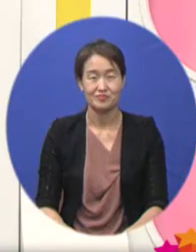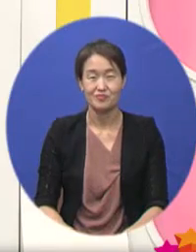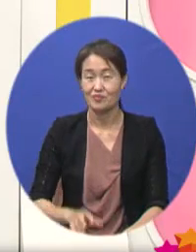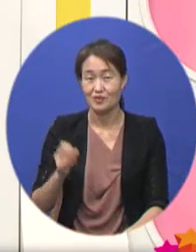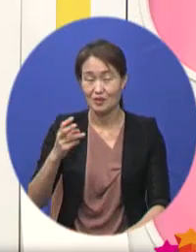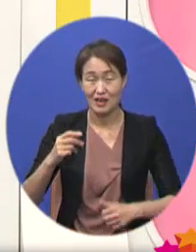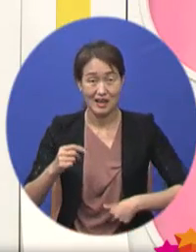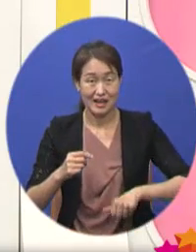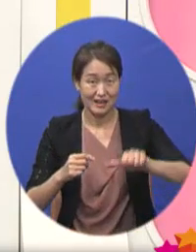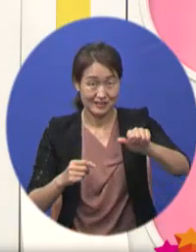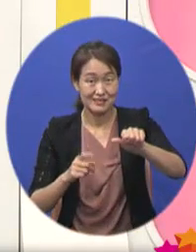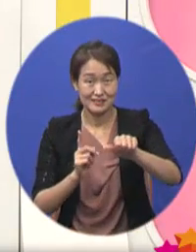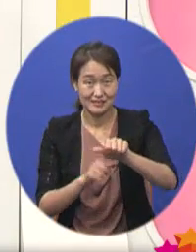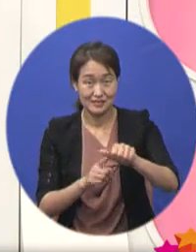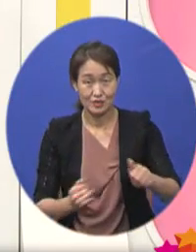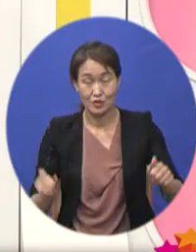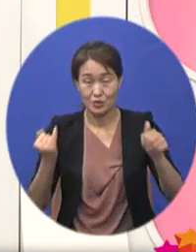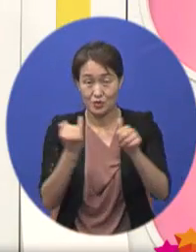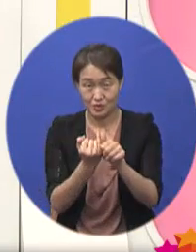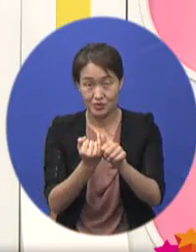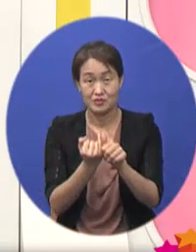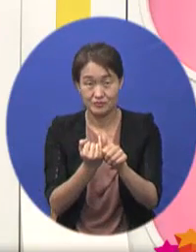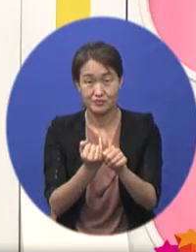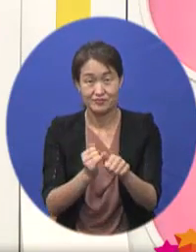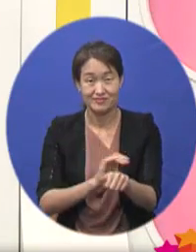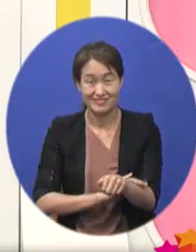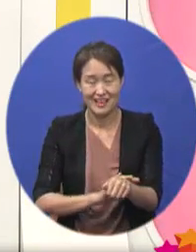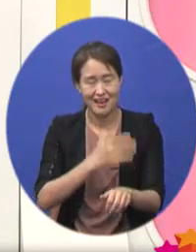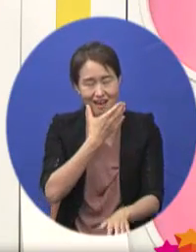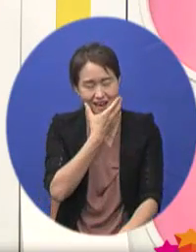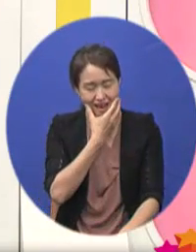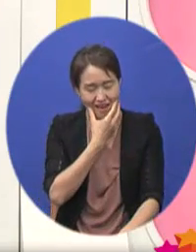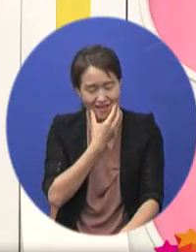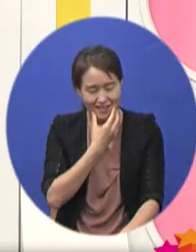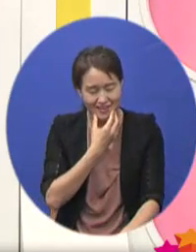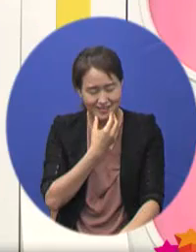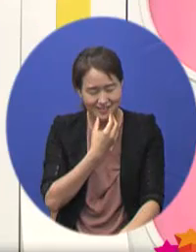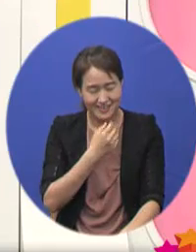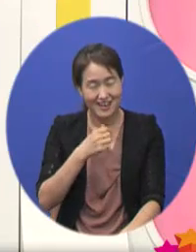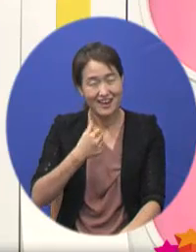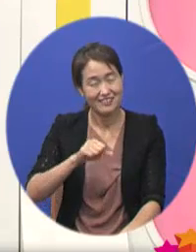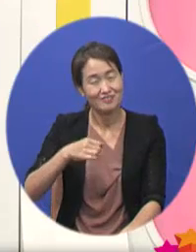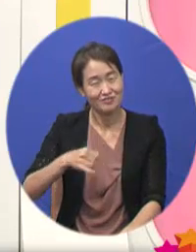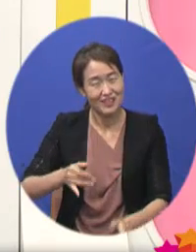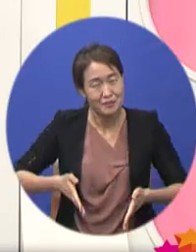알겠습니다. 아드님이 결혼해서 네. 축하드려요. 또, 예, 저 행복하게 저 아들 딸